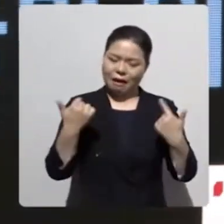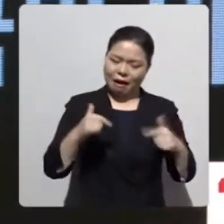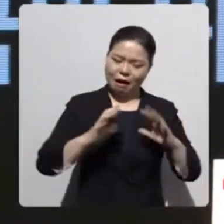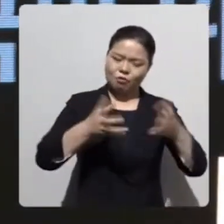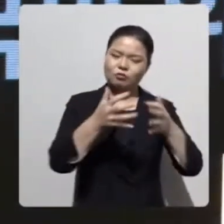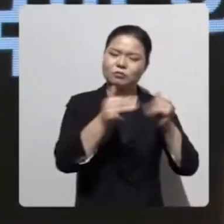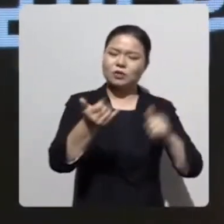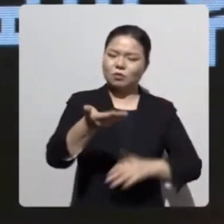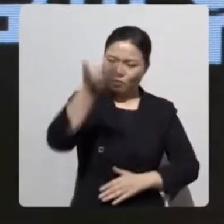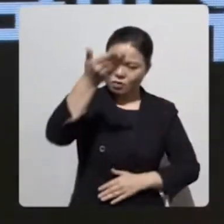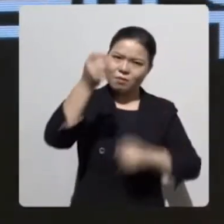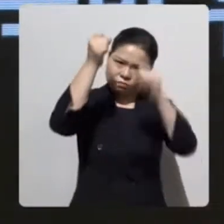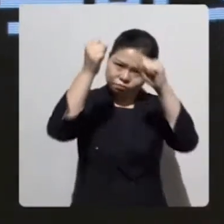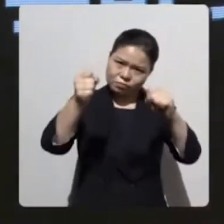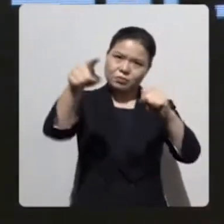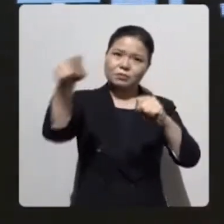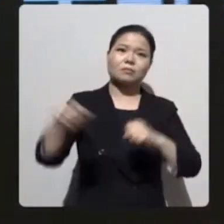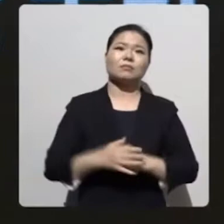위에 있었습니다.